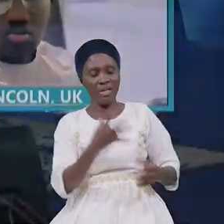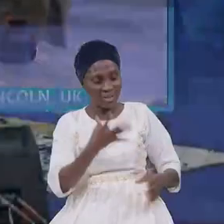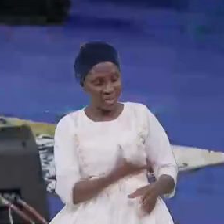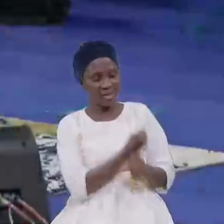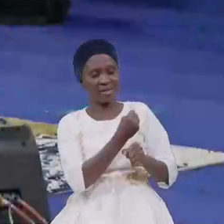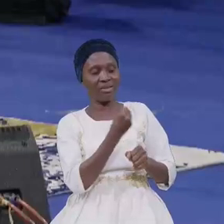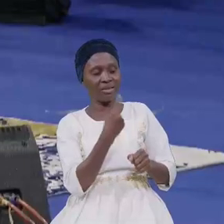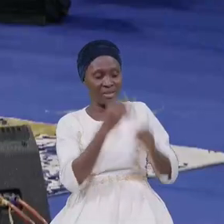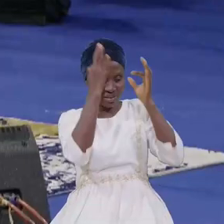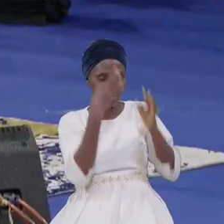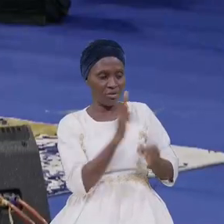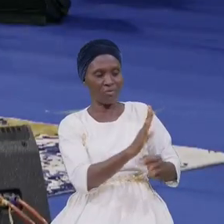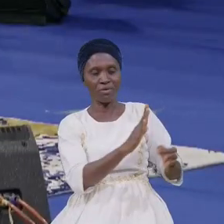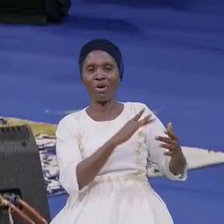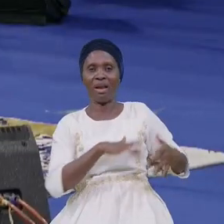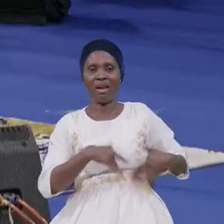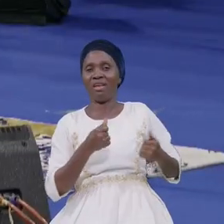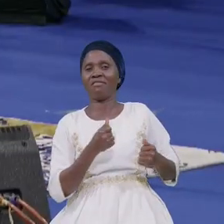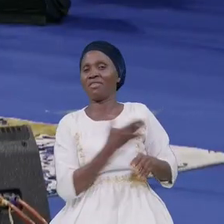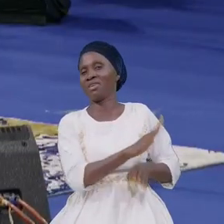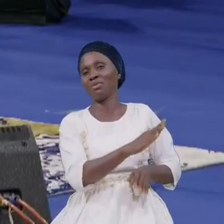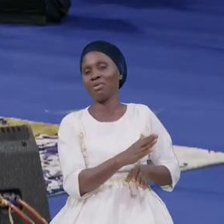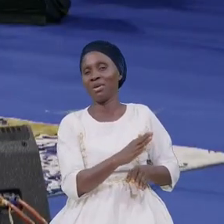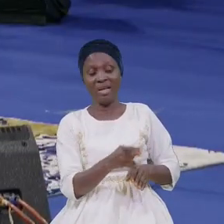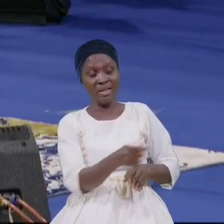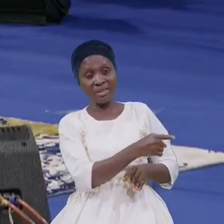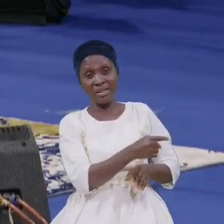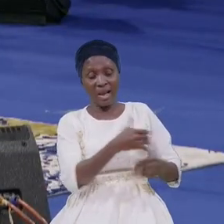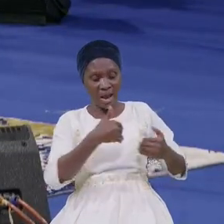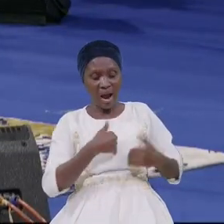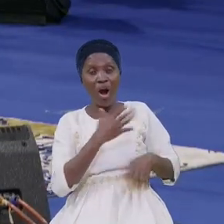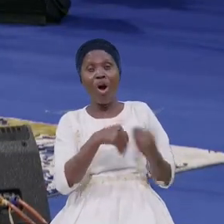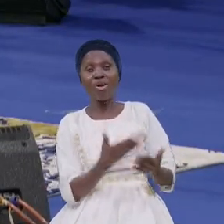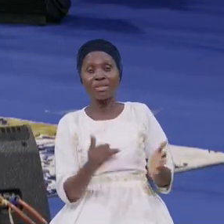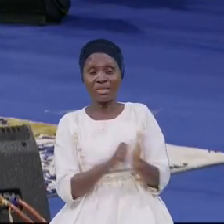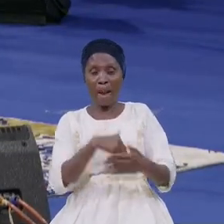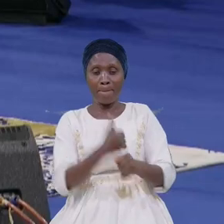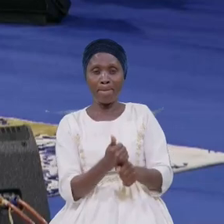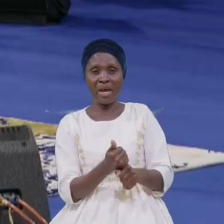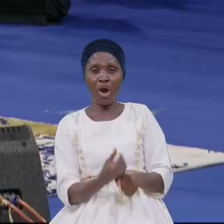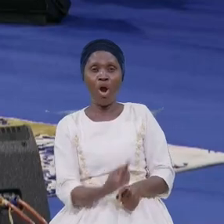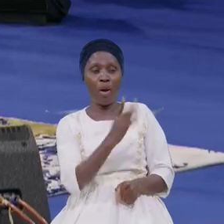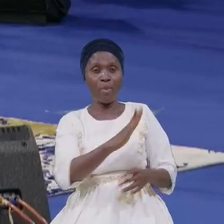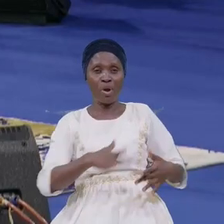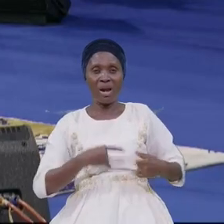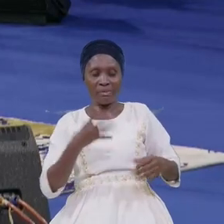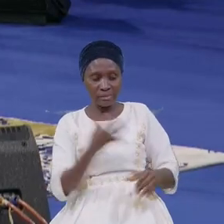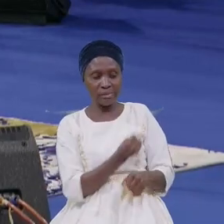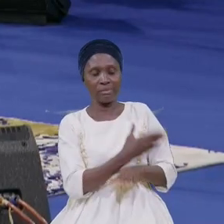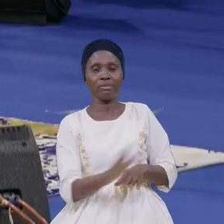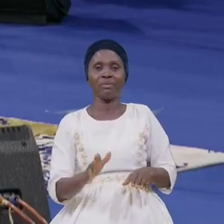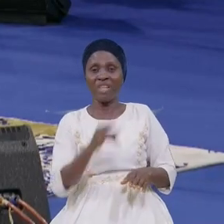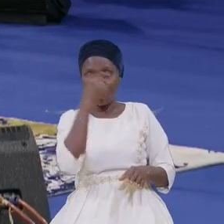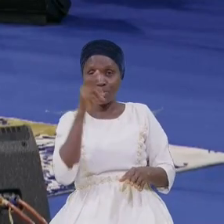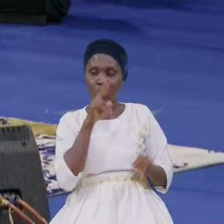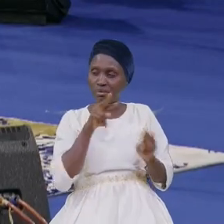décision de votre vie. Ces choses-là prennent toutes les choses qui sont dans votre vie. Parce que ces choses